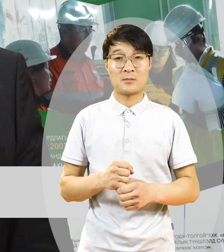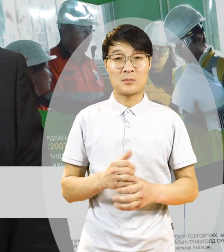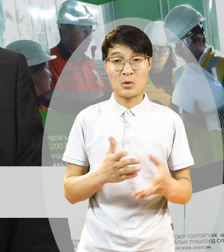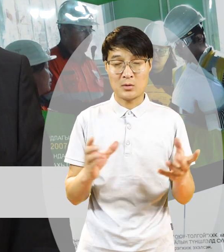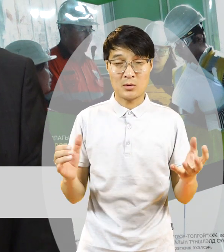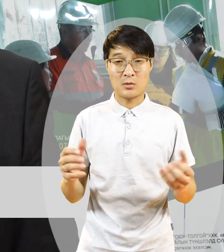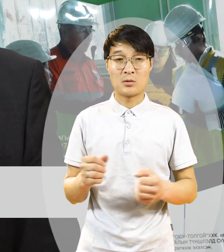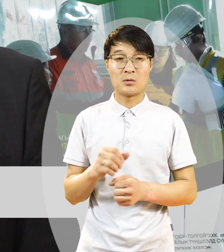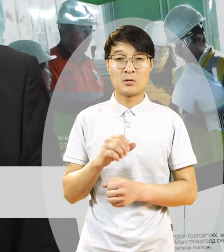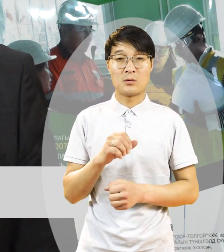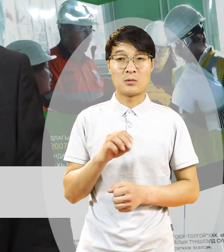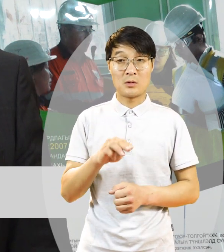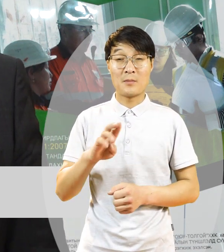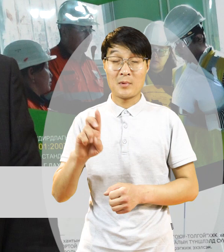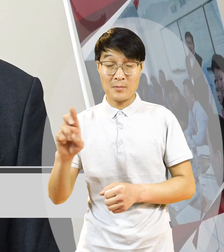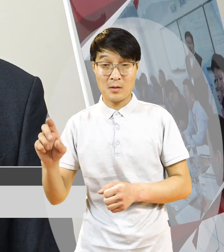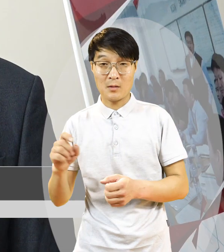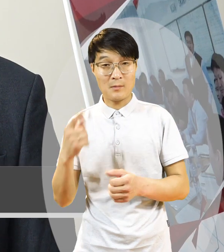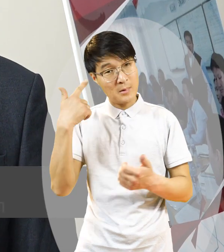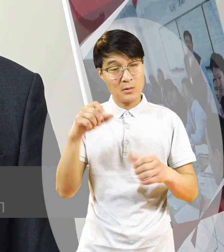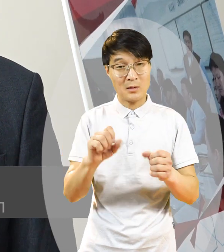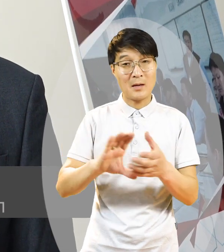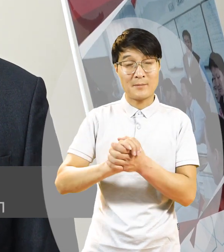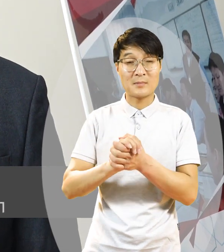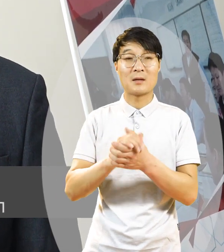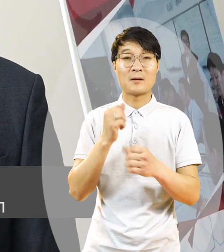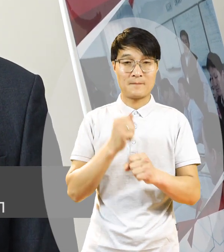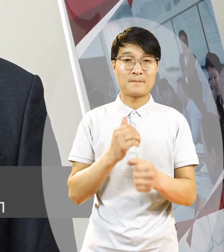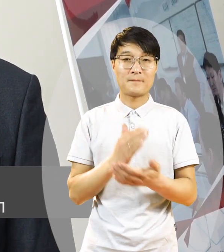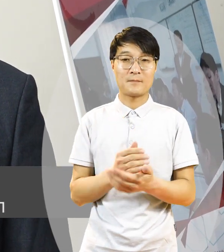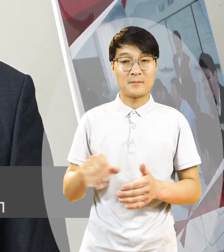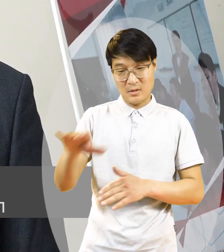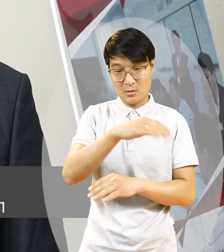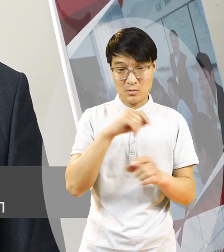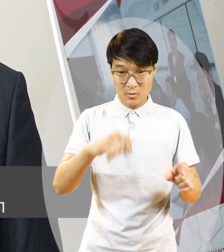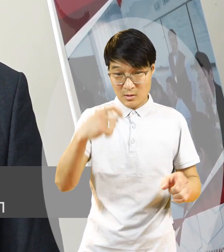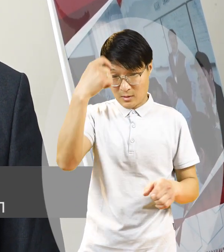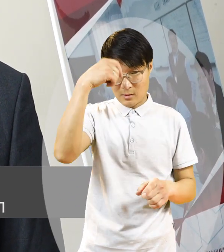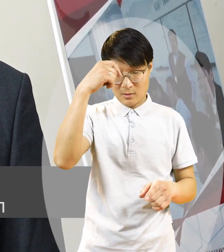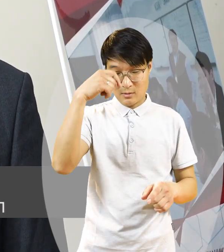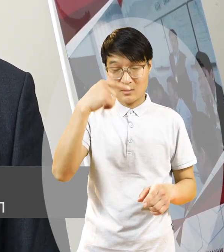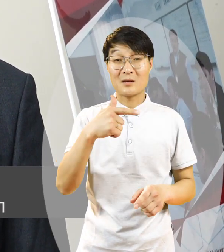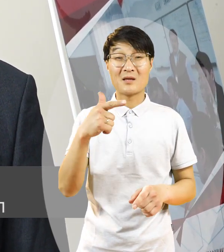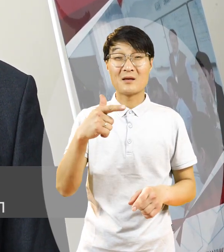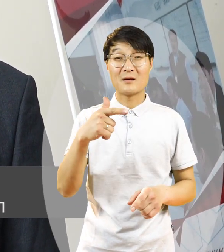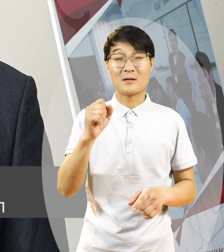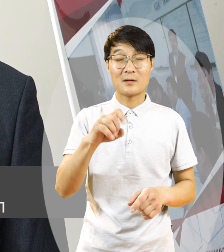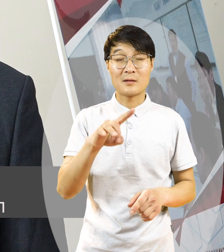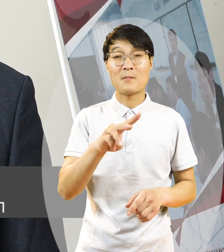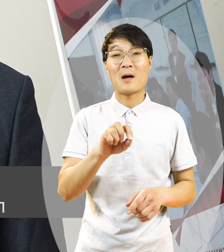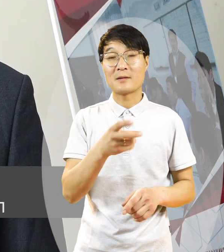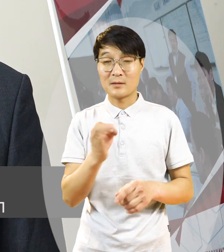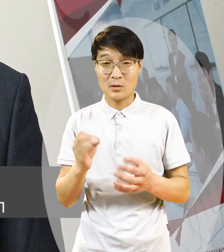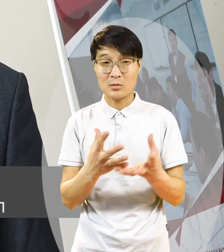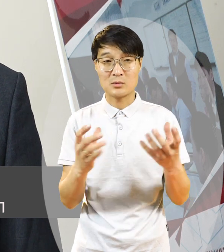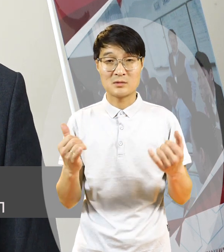одоо зүрээний хүмүүс оролцохоор юм суулд. За бид өнөөдөр Германы олон улсын хамт ажиллагааны нийгэмлэг төмсөж цорилсан